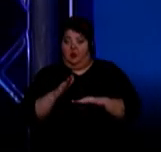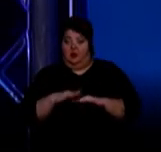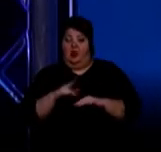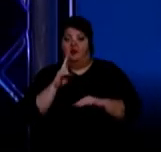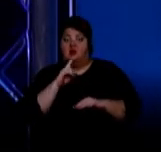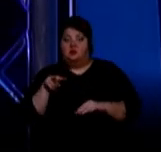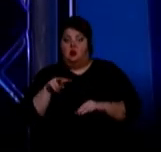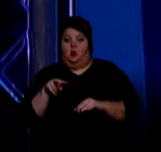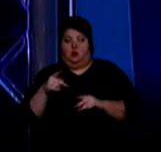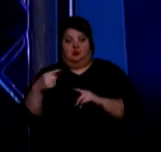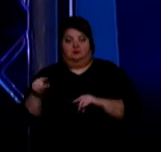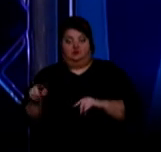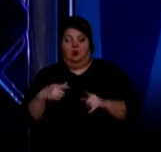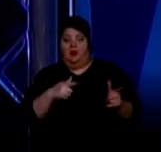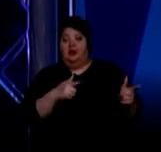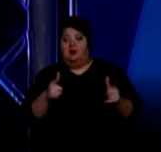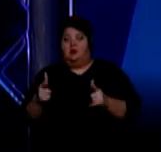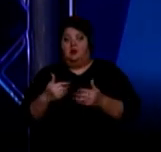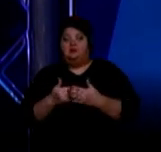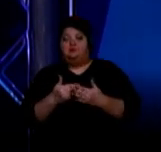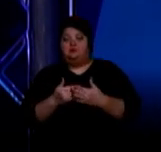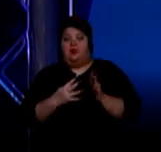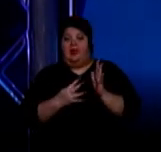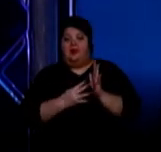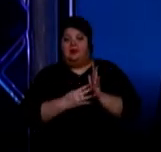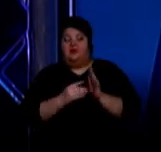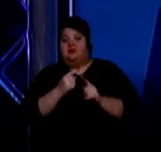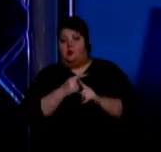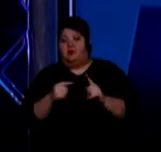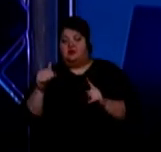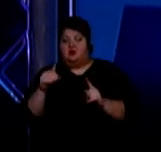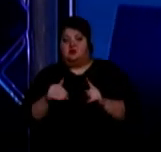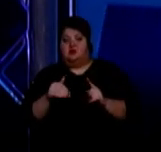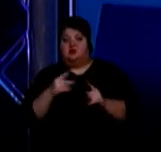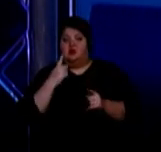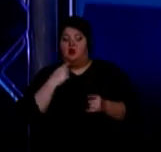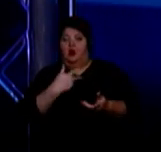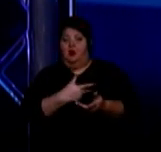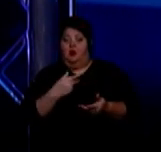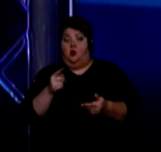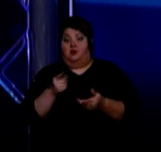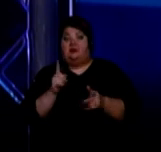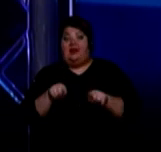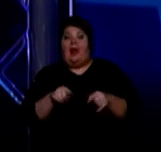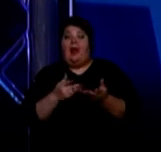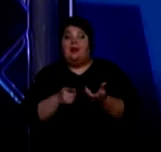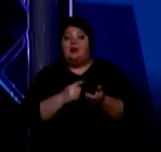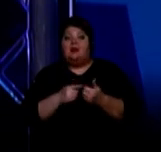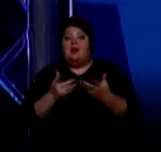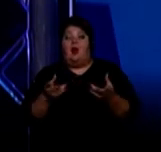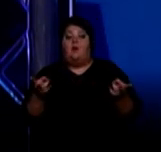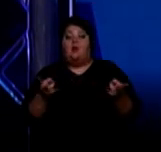половина. Заготовляємо десь близько 9,5 тисяч донорської крові, якраз, в принципі, це та кількість, яка